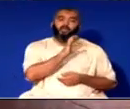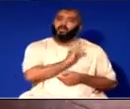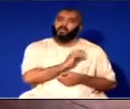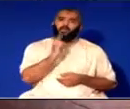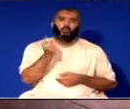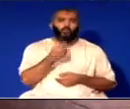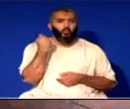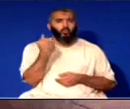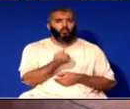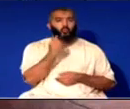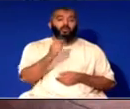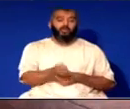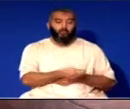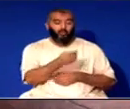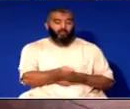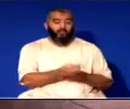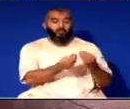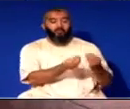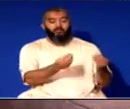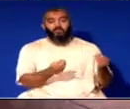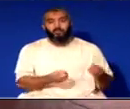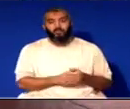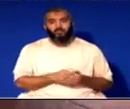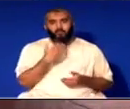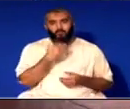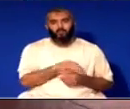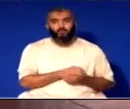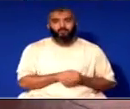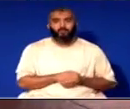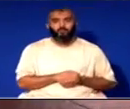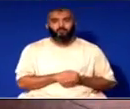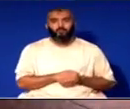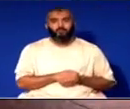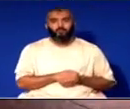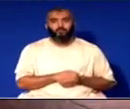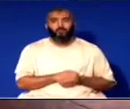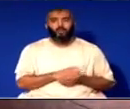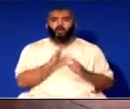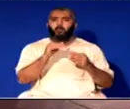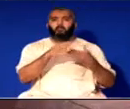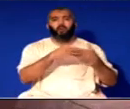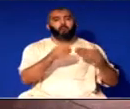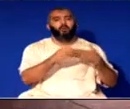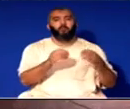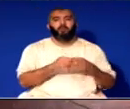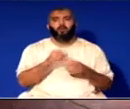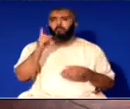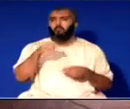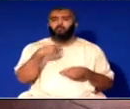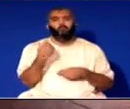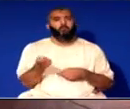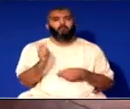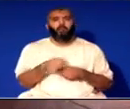صالحين وأولادك طايعينك وفي طايعين الله أولا ثم طايعينك هذا أهم شيء. أما الكواغط من بعد أي يديك كواغط من بعد وش غادي يدير